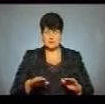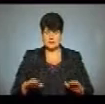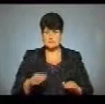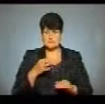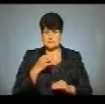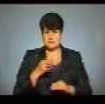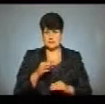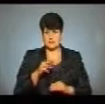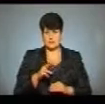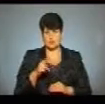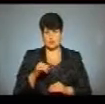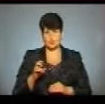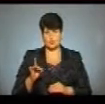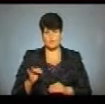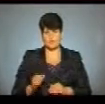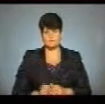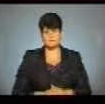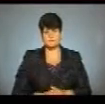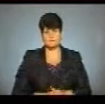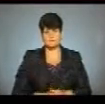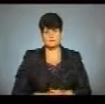Марія Добрунова.